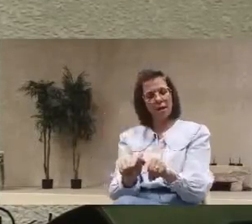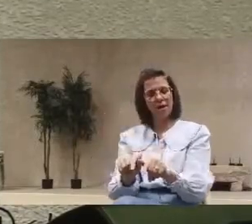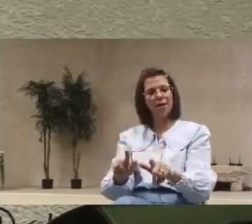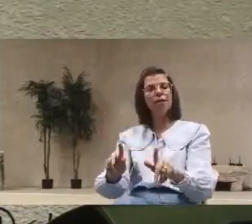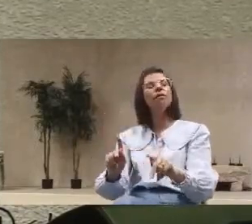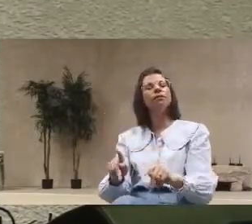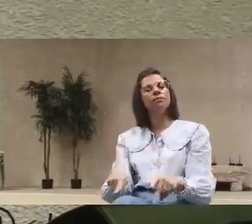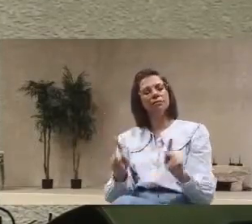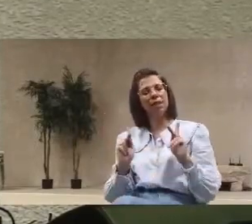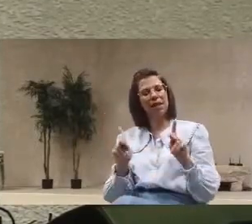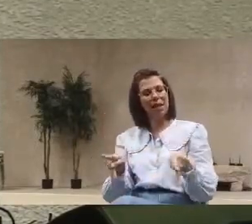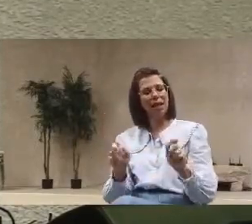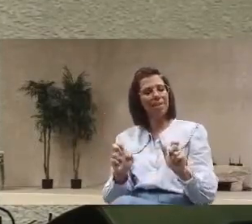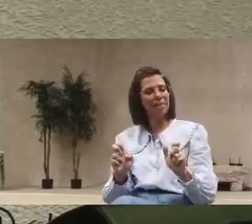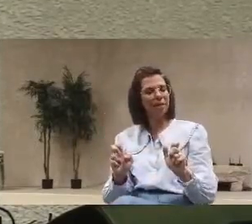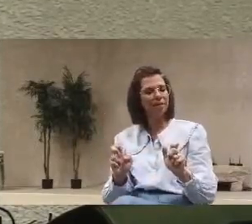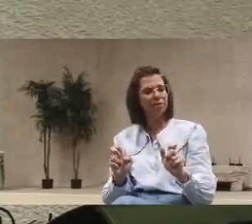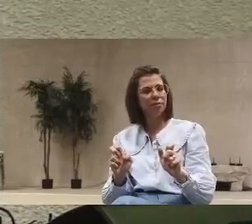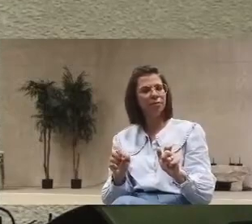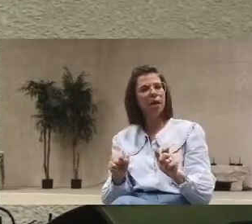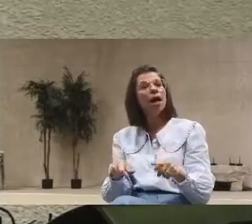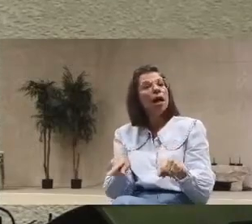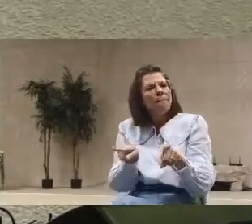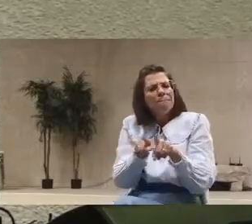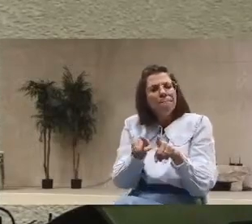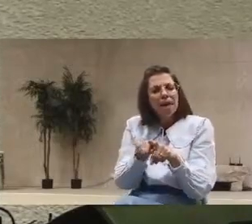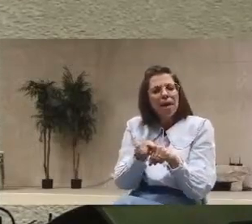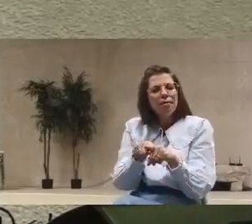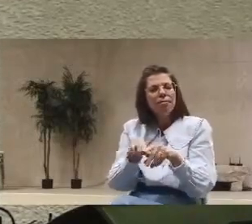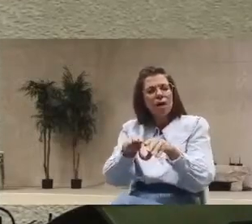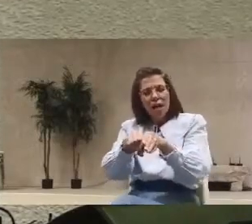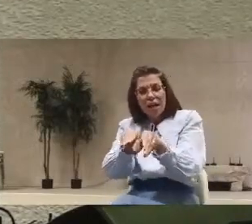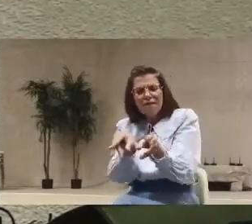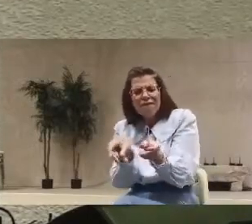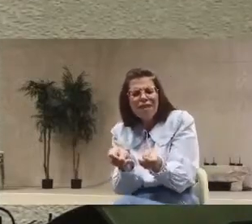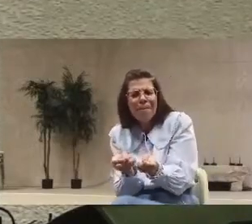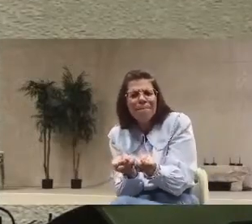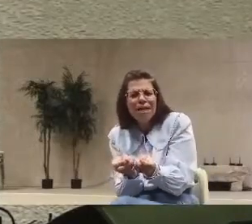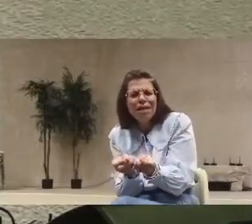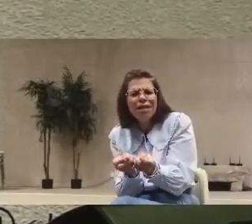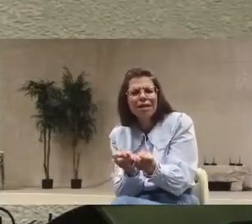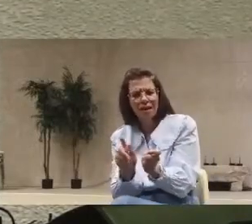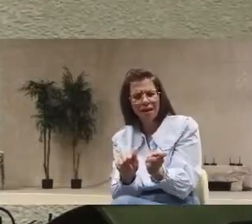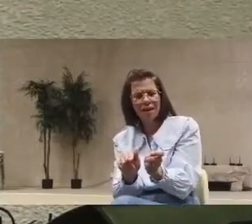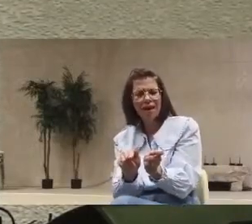domination de Jésus s'établit dans les cœurs, c'est la paix dans le cœur. Amen.